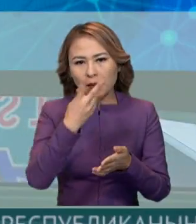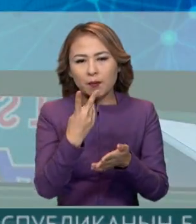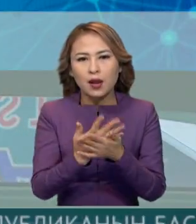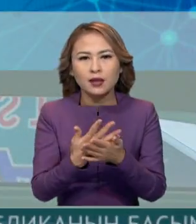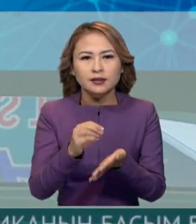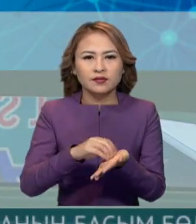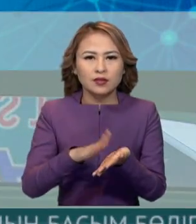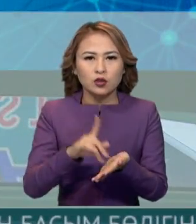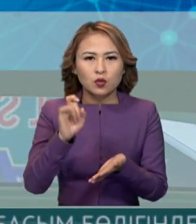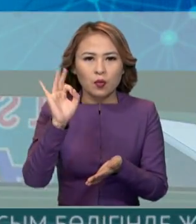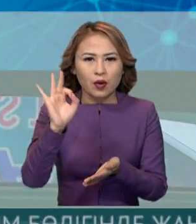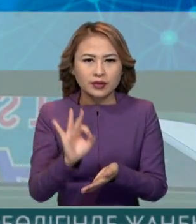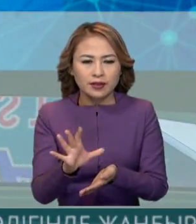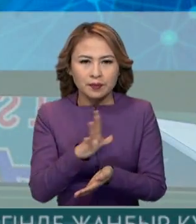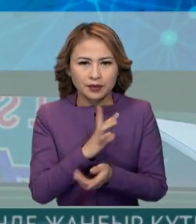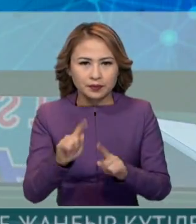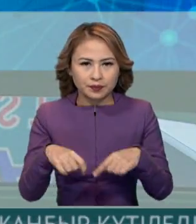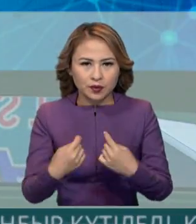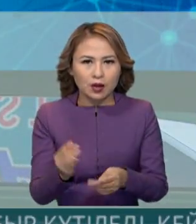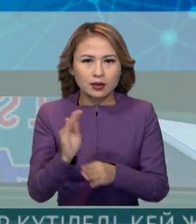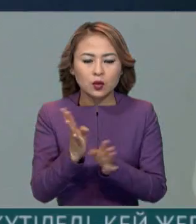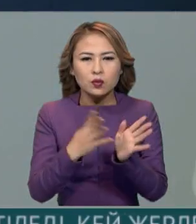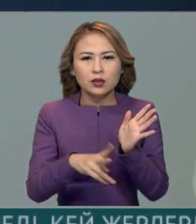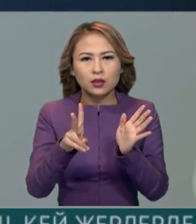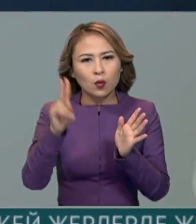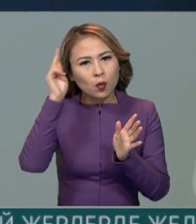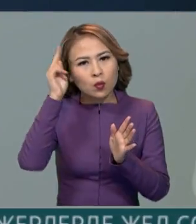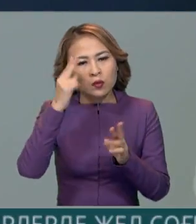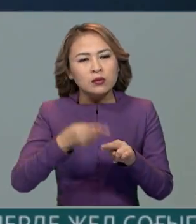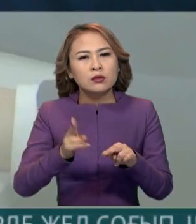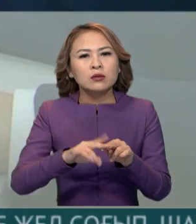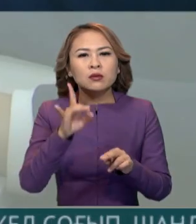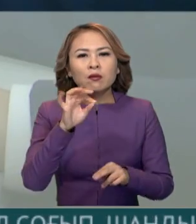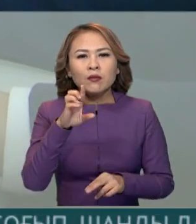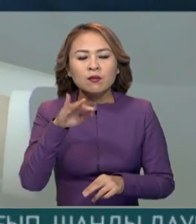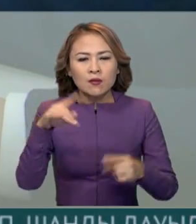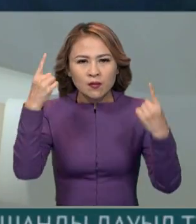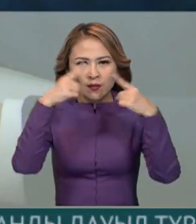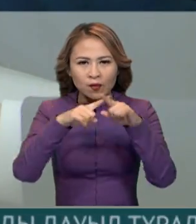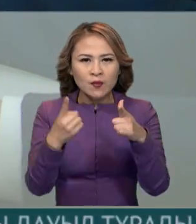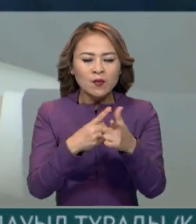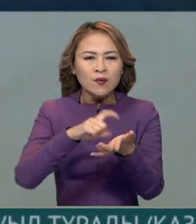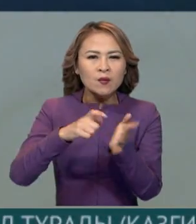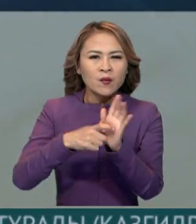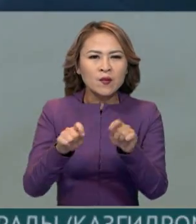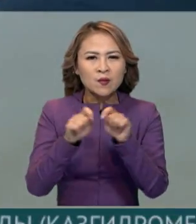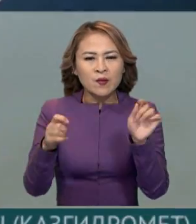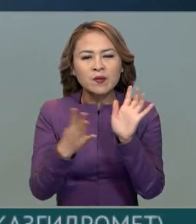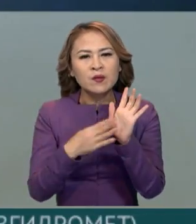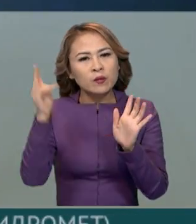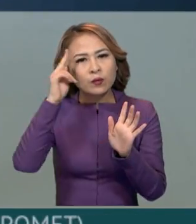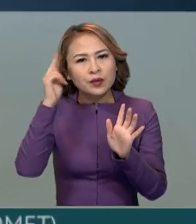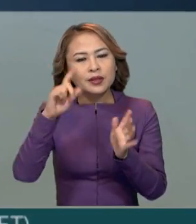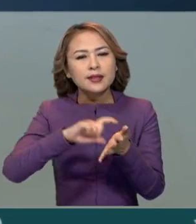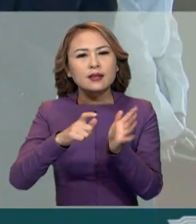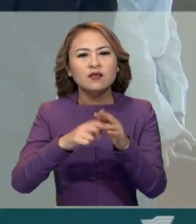көрсеткішті 100%-ке жеткізу межеленіп отыр. Сонымен қатар 92 оқу ошағында робототехника кабинеттері ашылса,